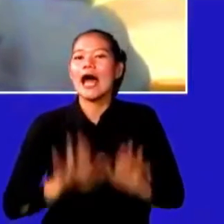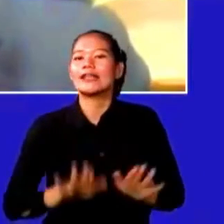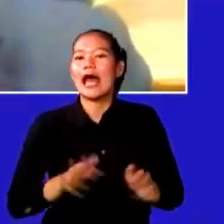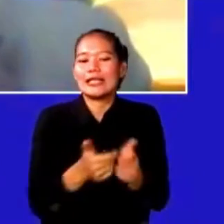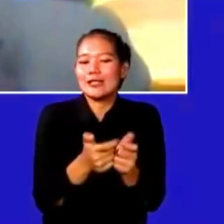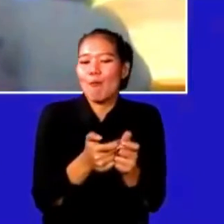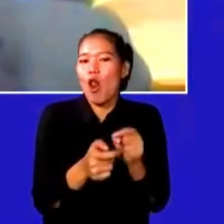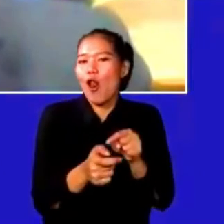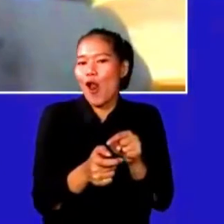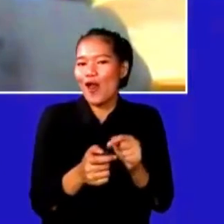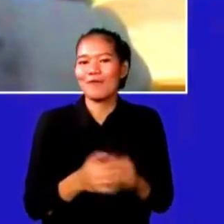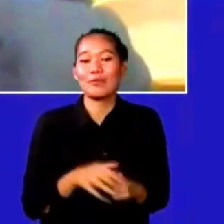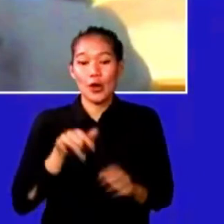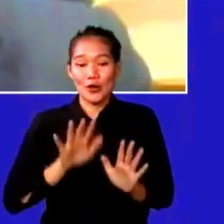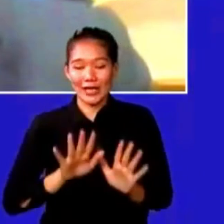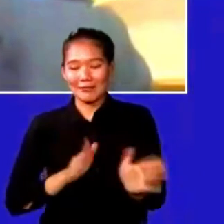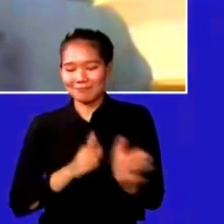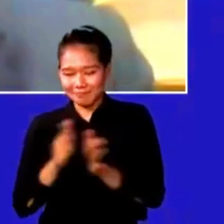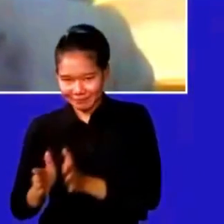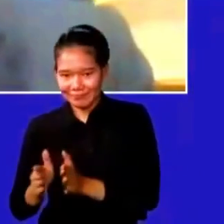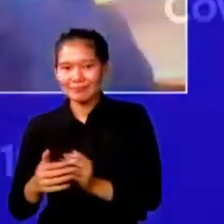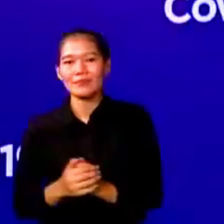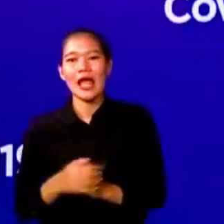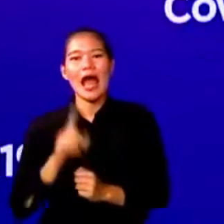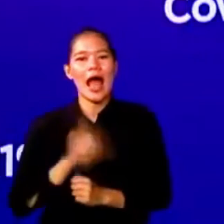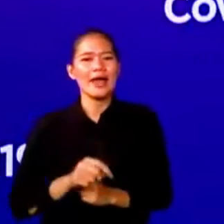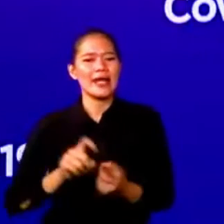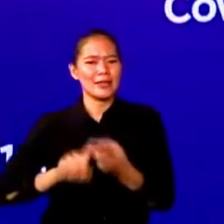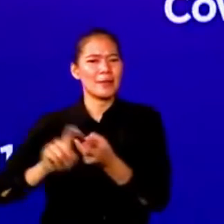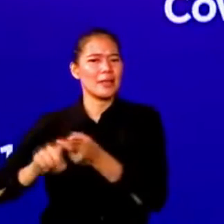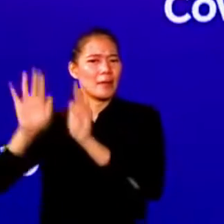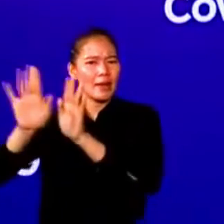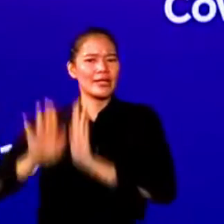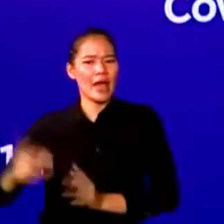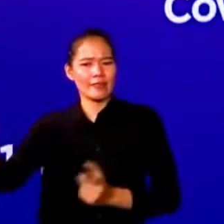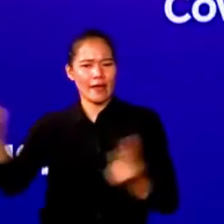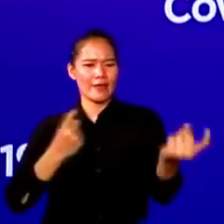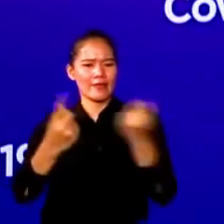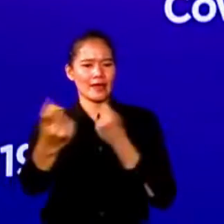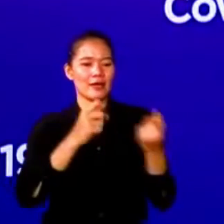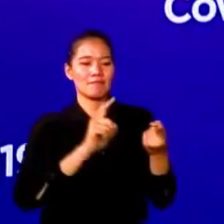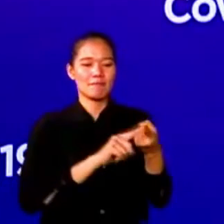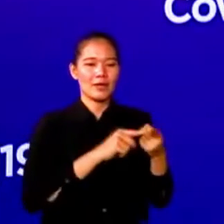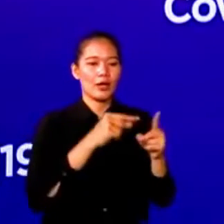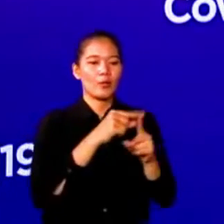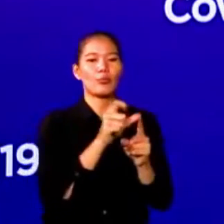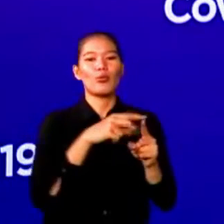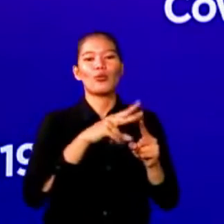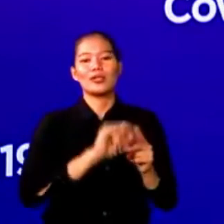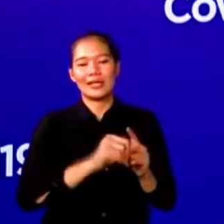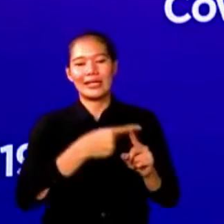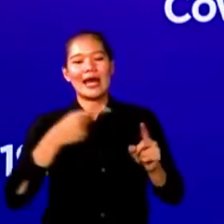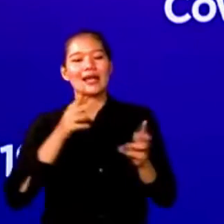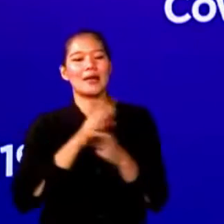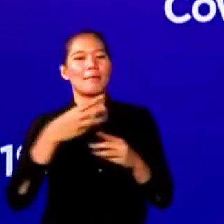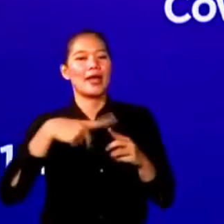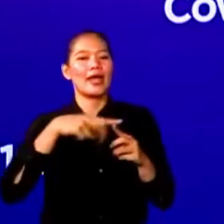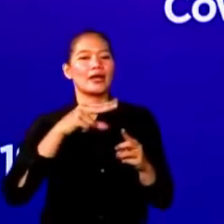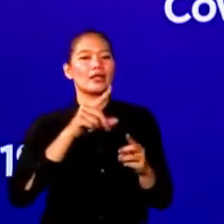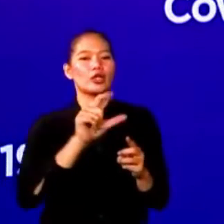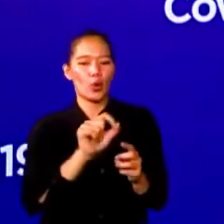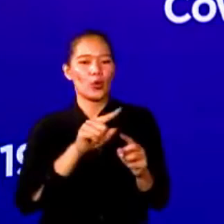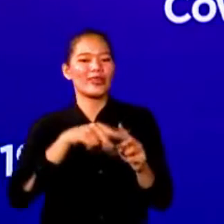kita atau sekitar sore hari ini saya akan membacakan dulu pertanyaan dari rekan media ada pertanyaan dari putri dari MetroTV yang ditujukan untuk